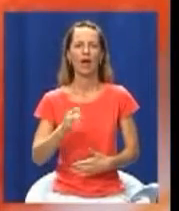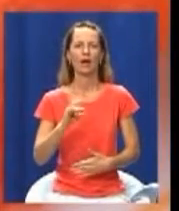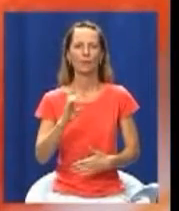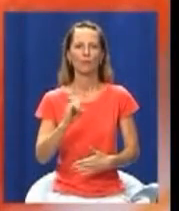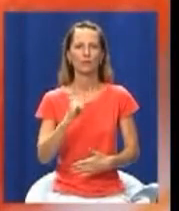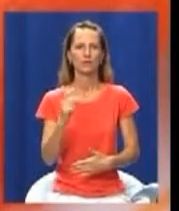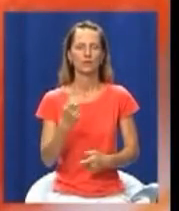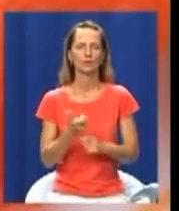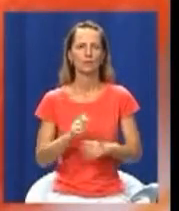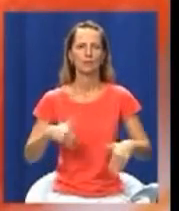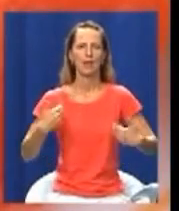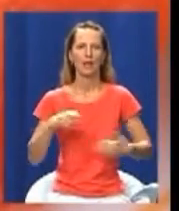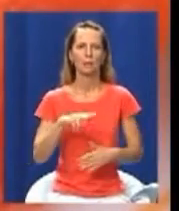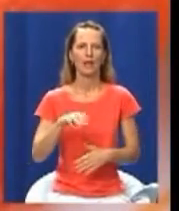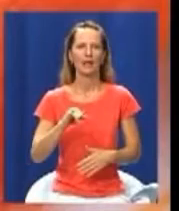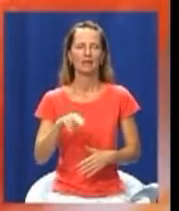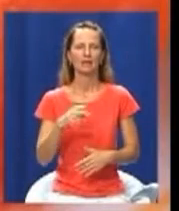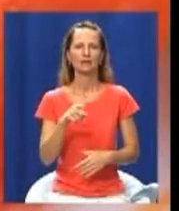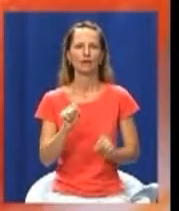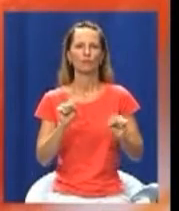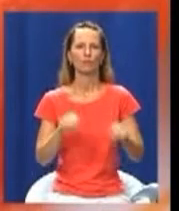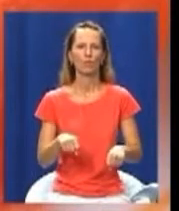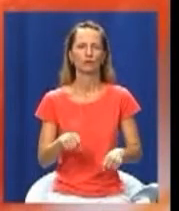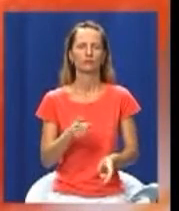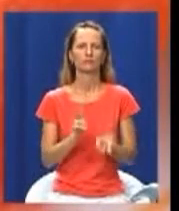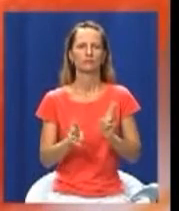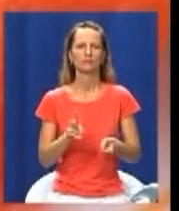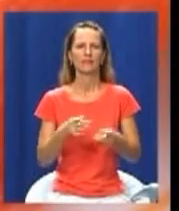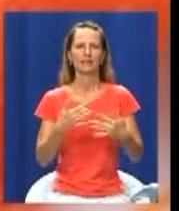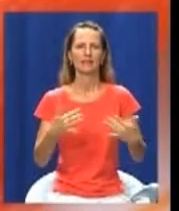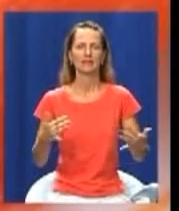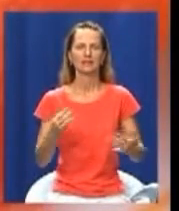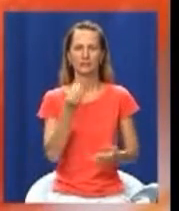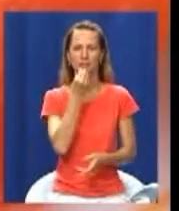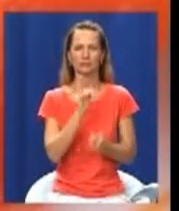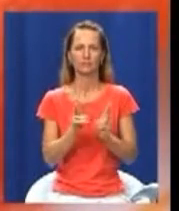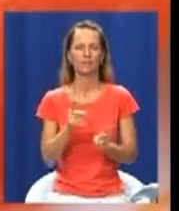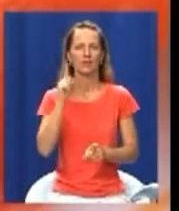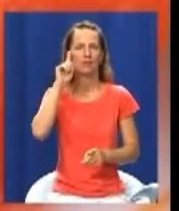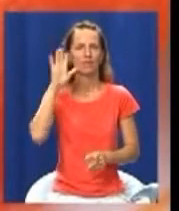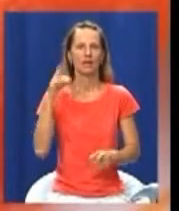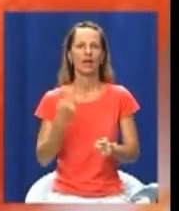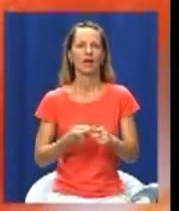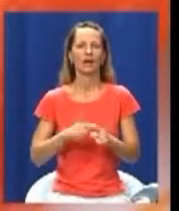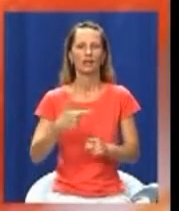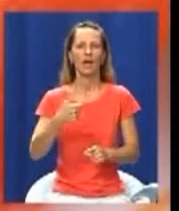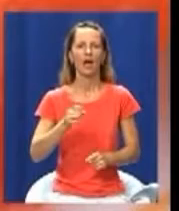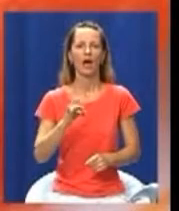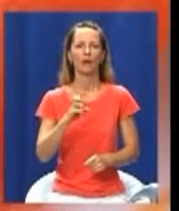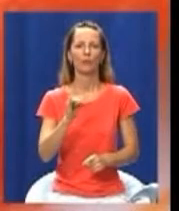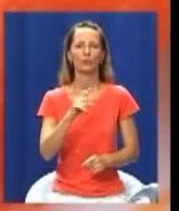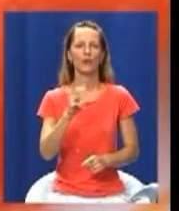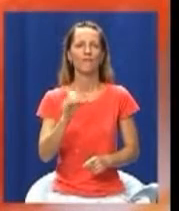це дуже корисний плід. З нього можна приготувати чимало різних страв. Найвідоміше – це, звісно, гарбузова